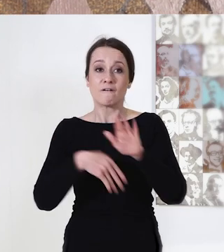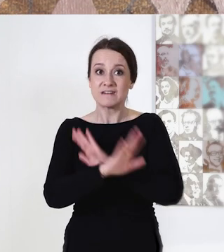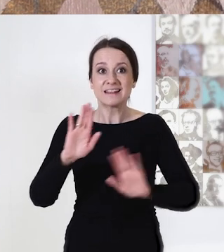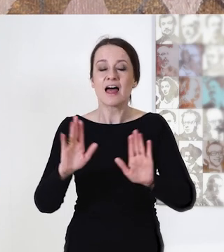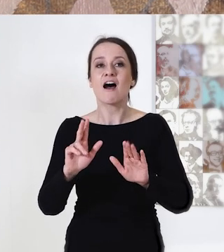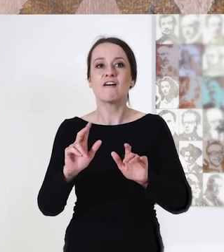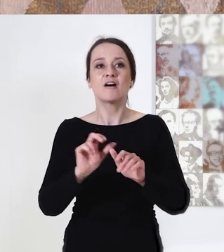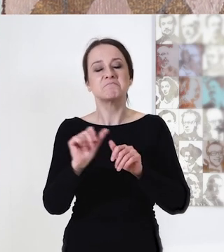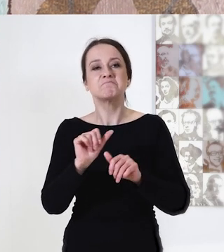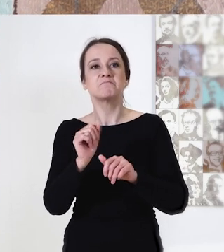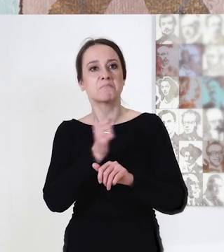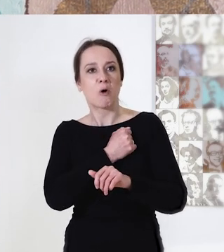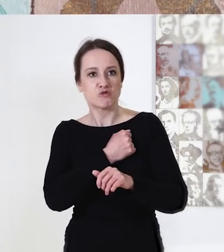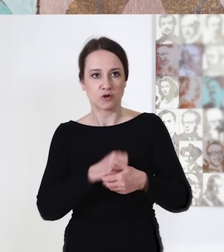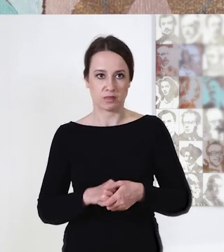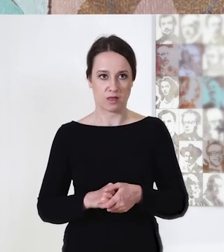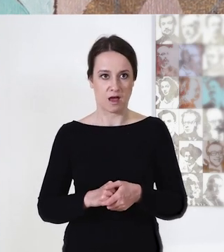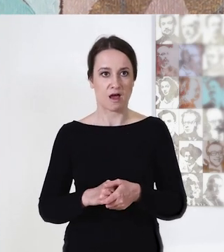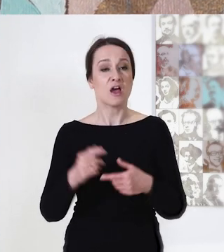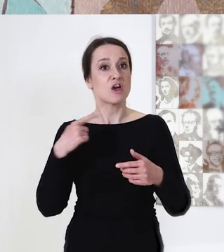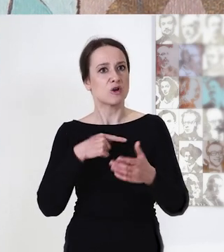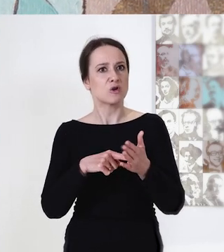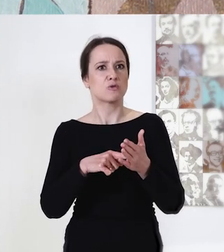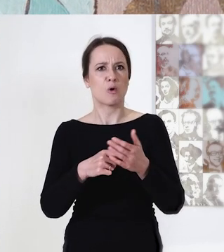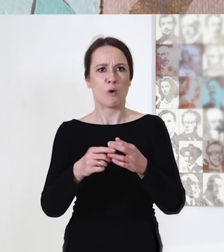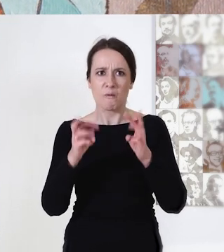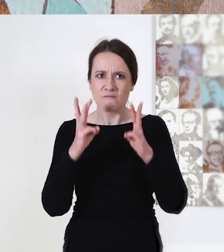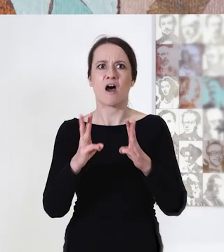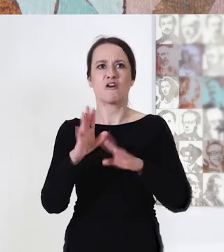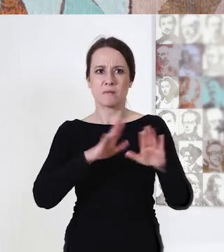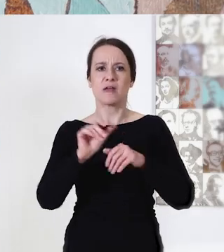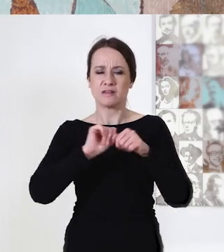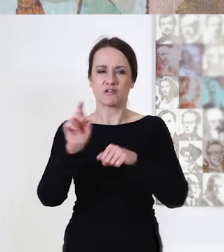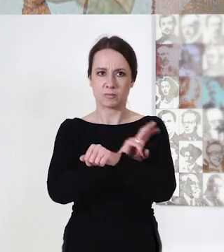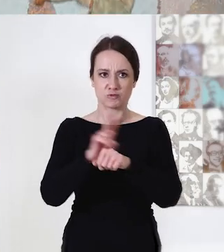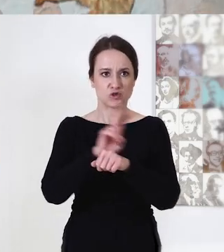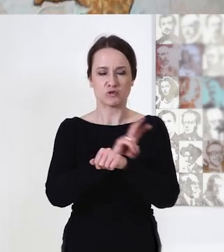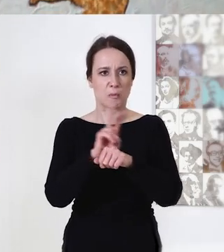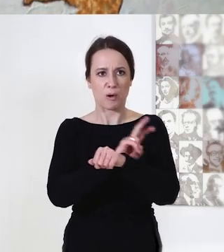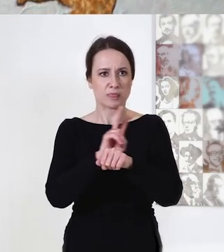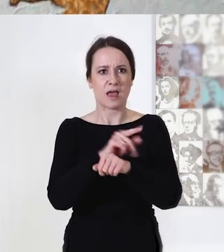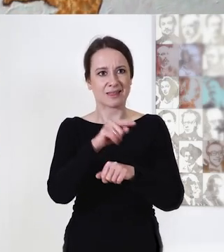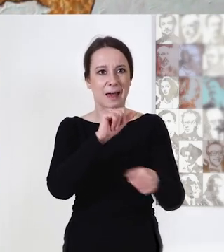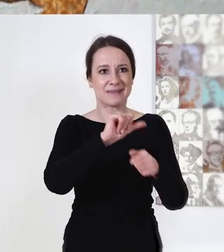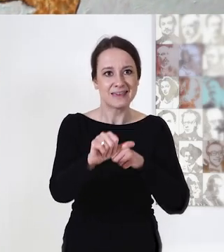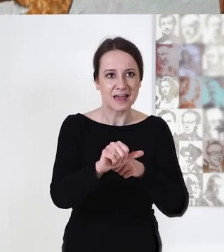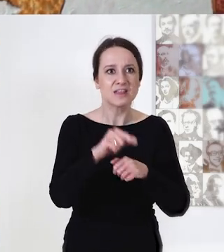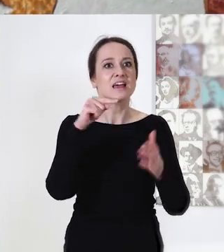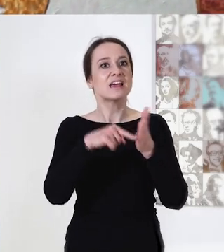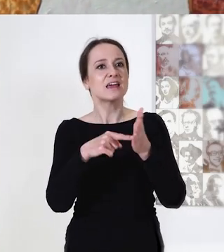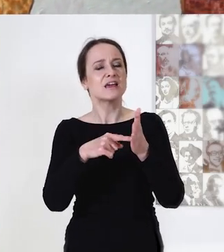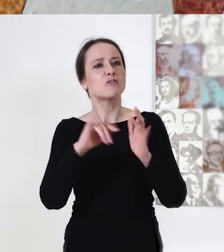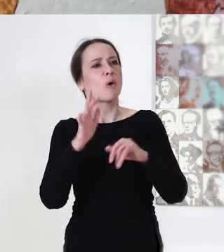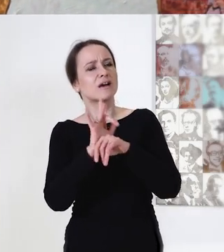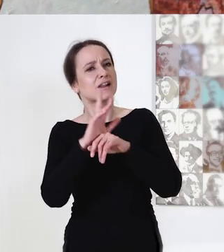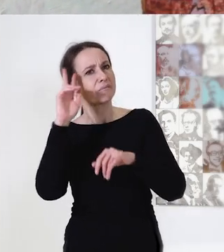słusznie że znajduje się gdzieś właśnie w murach politechniki i przyczynia się do takiego krytycznego